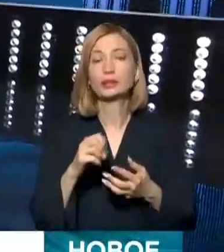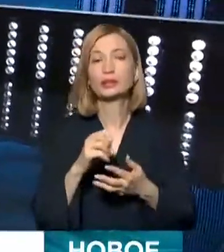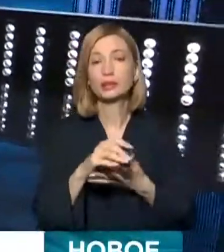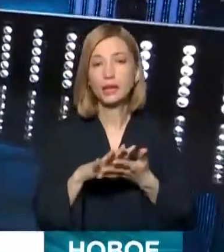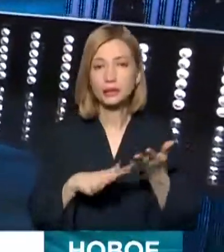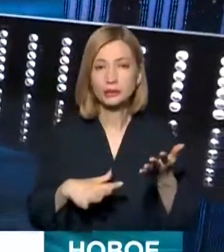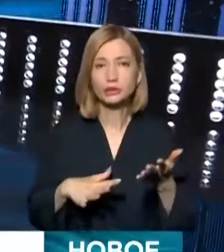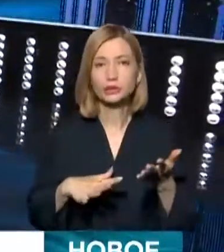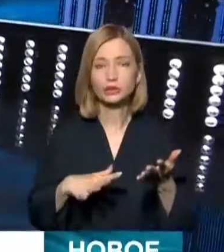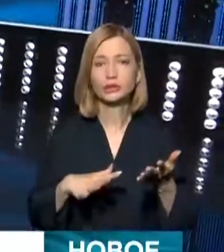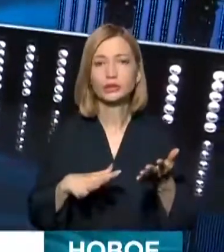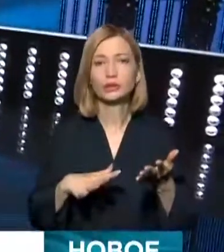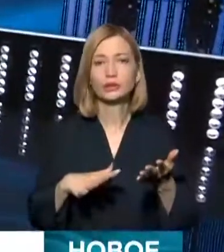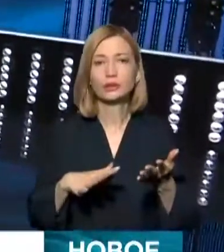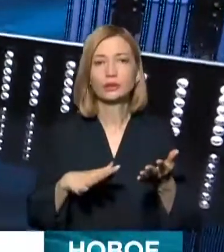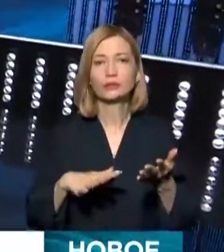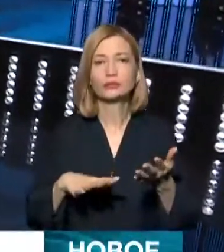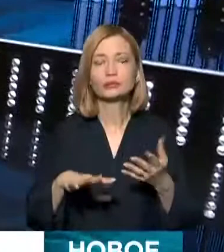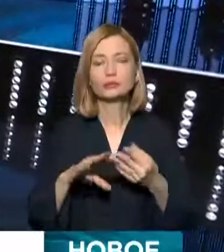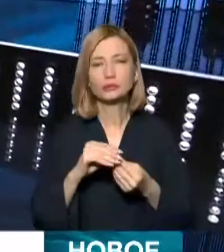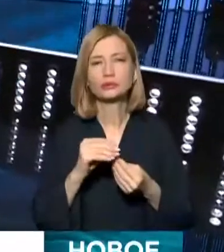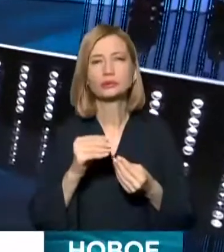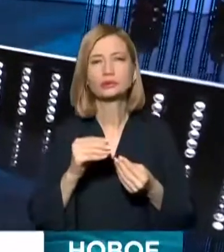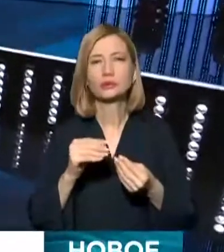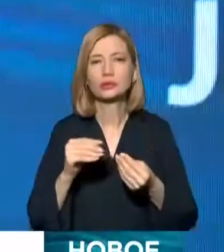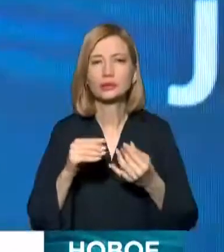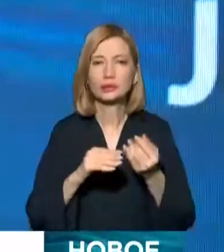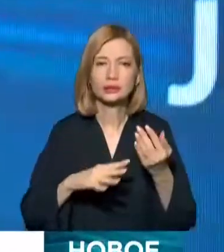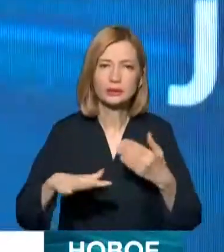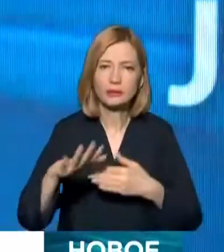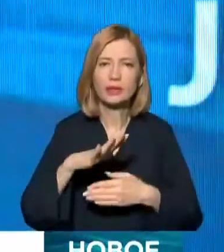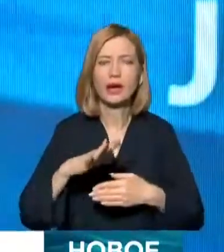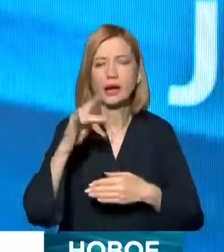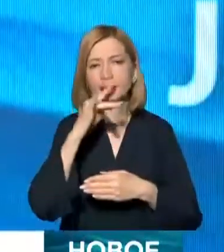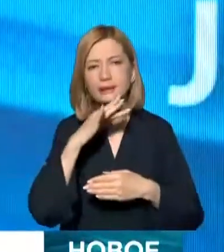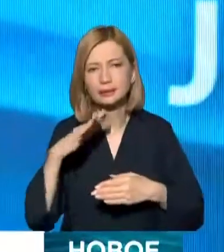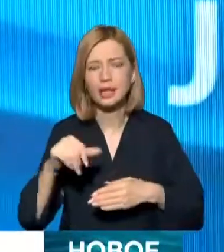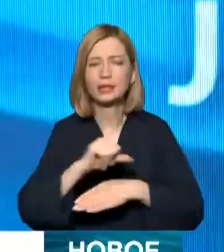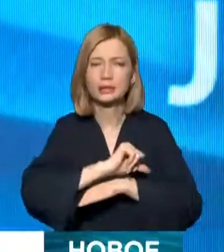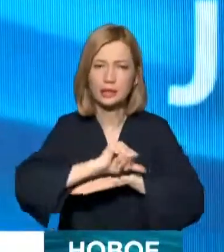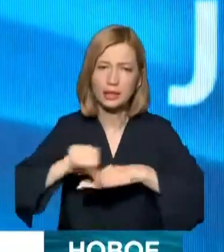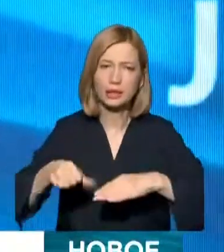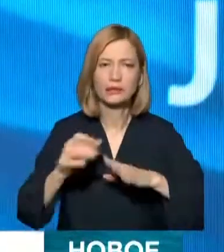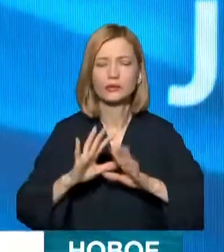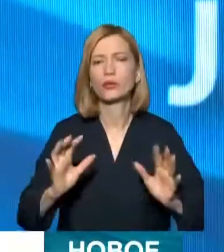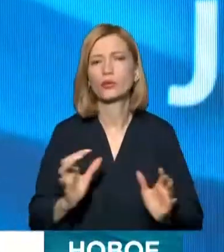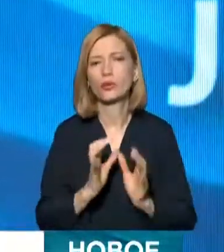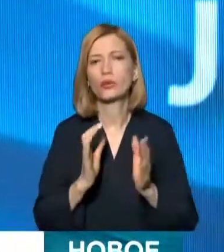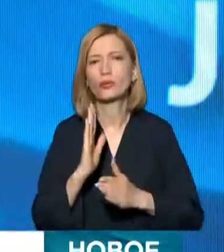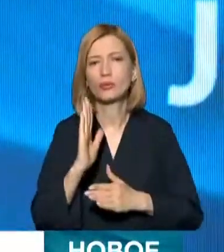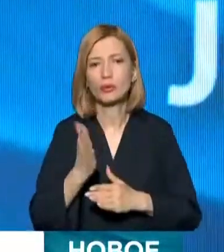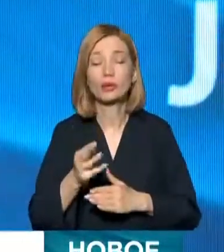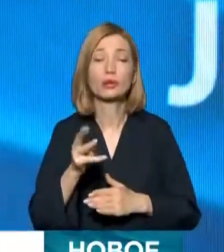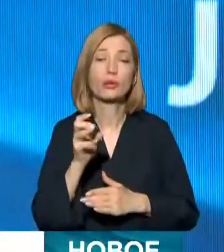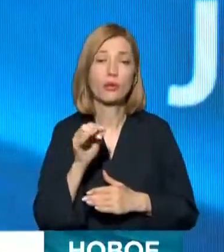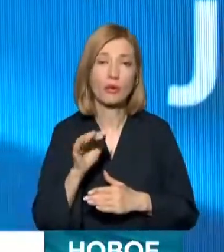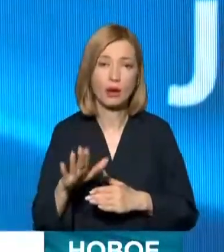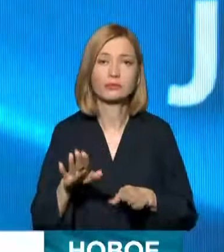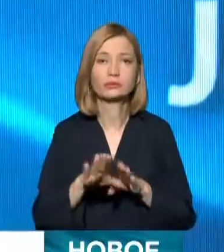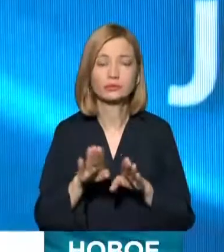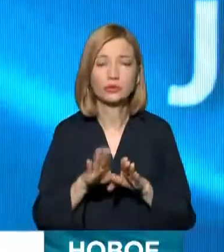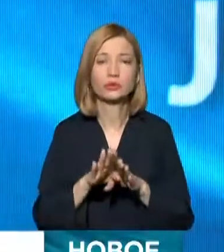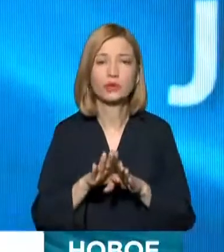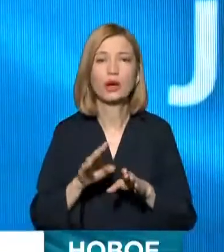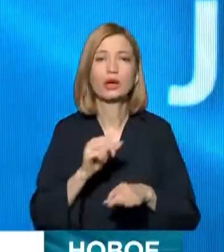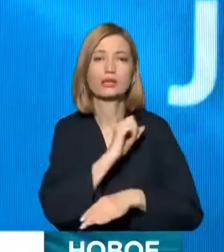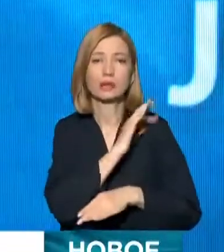заняли позицию территориальной целостности, и мы не признаем никакие квазигосударственные образования, как сказал Токаев в последний раз на питерском форуме экономическом.